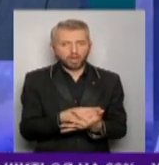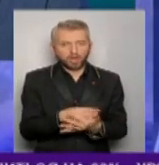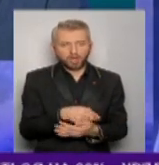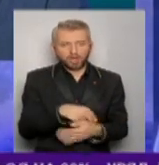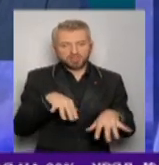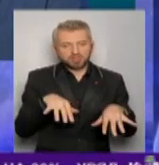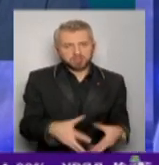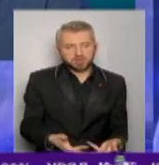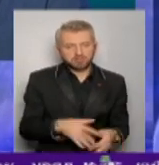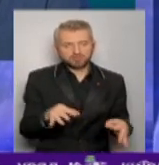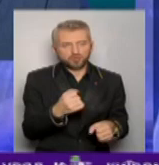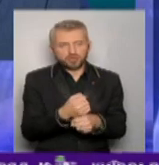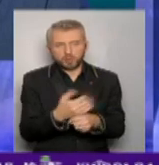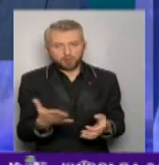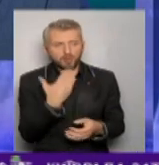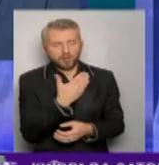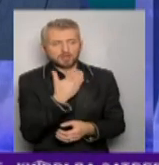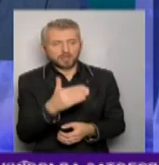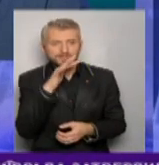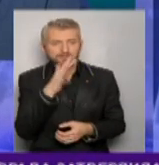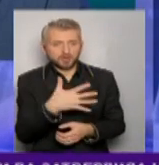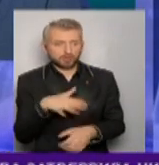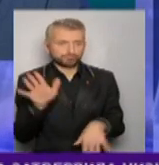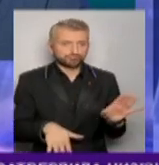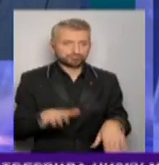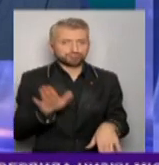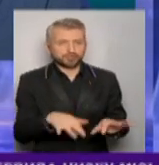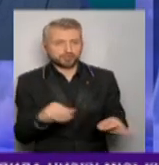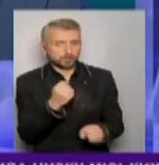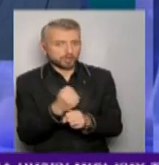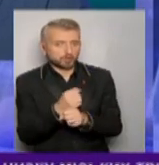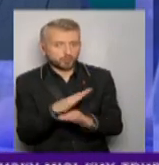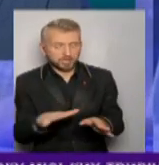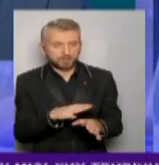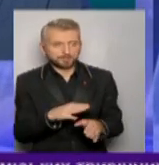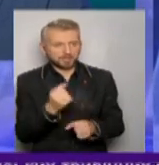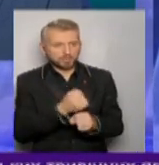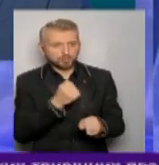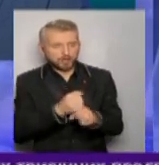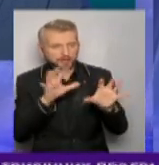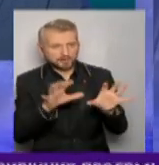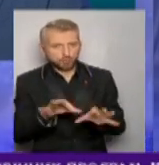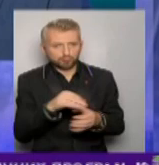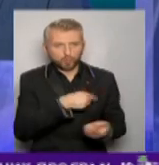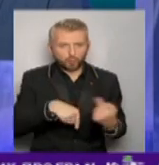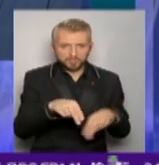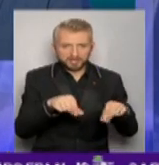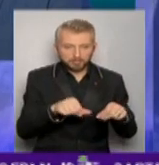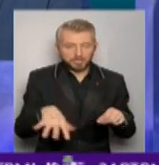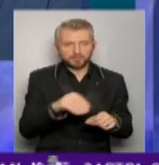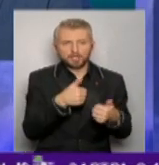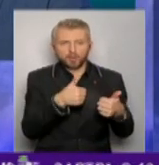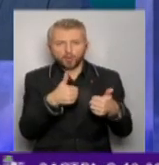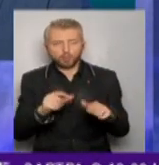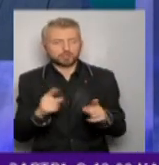Вони просто останні 5 років нічого суттєвого не зробили в плані напрацювання відповідного закону про обіг земель, про всі ці хороші речі, які вам